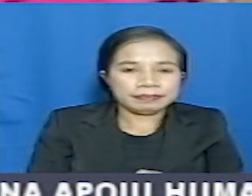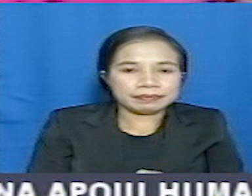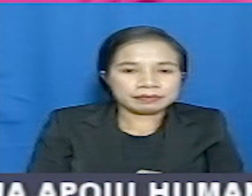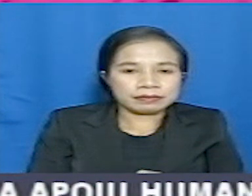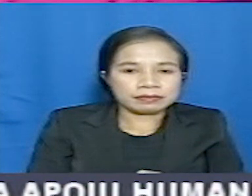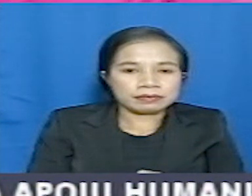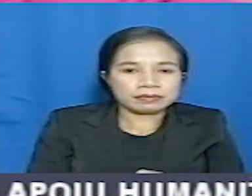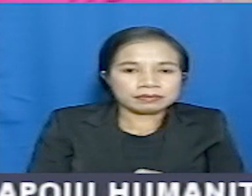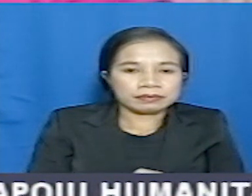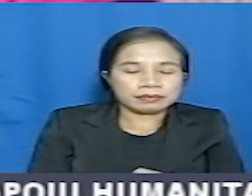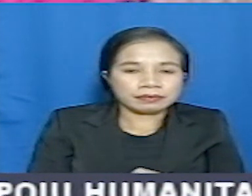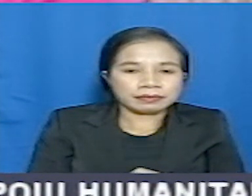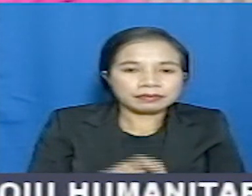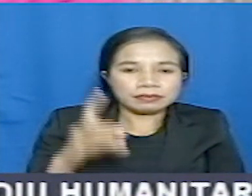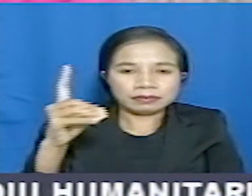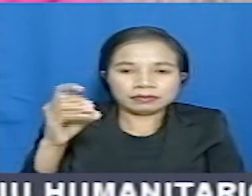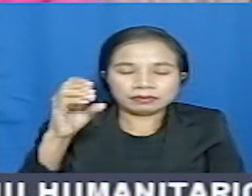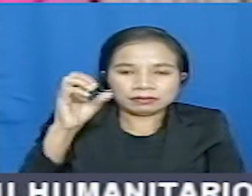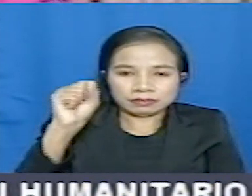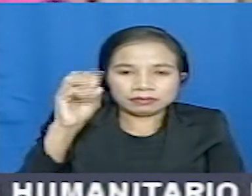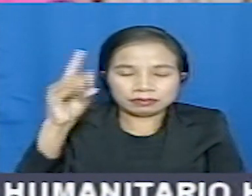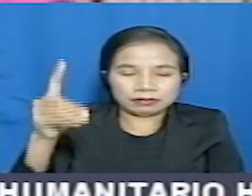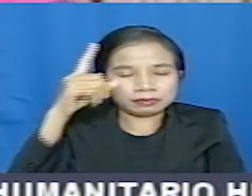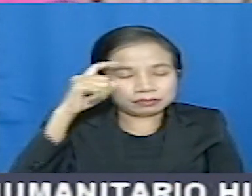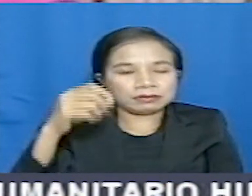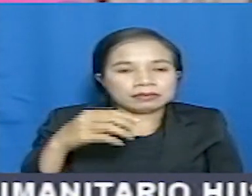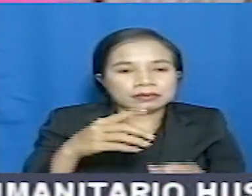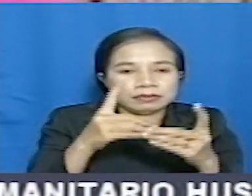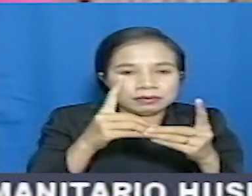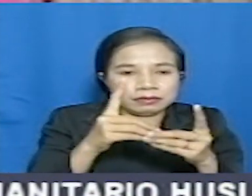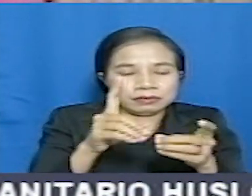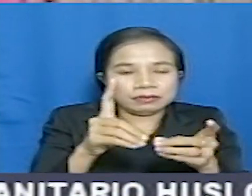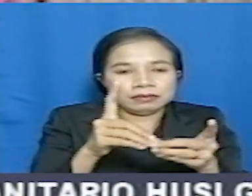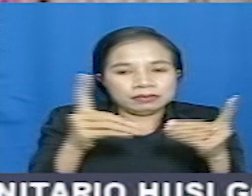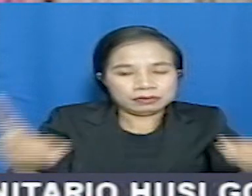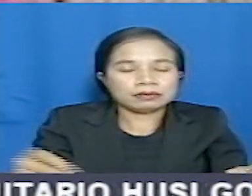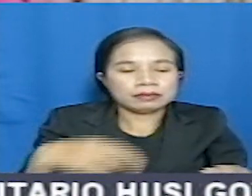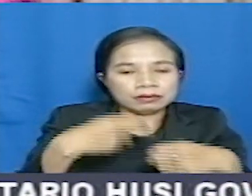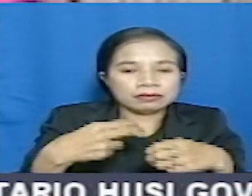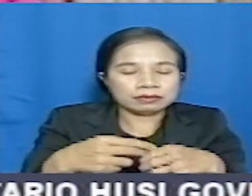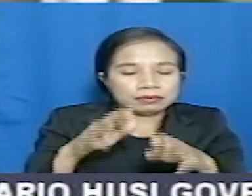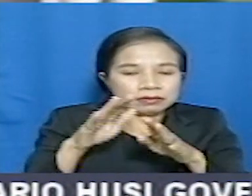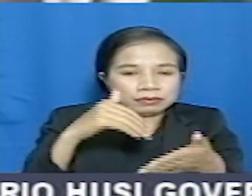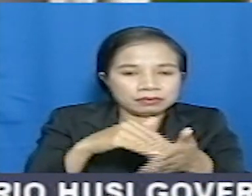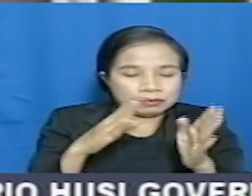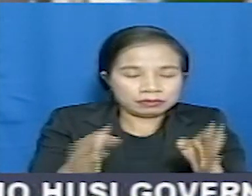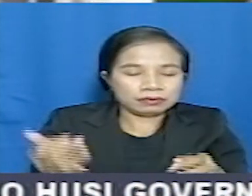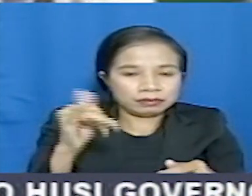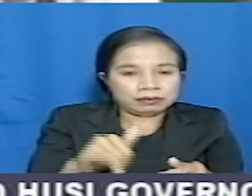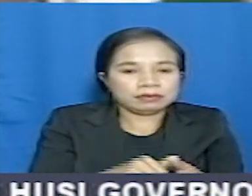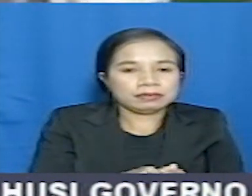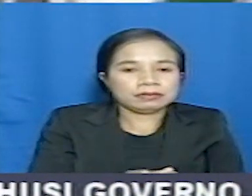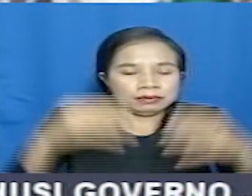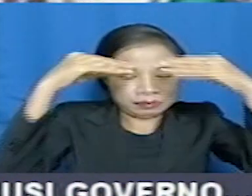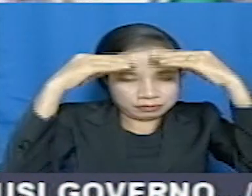skola primaria ka SD. Mai beta mari distansi ne la dificulta la barik sira entan horazan ne maka. Carmelita